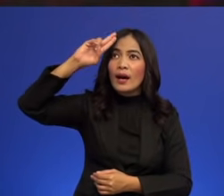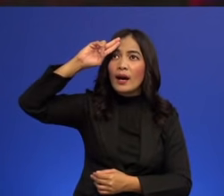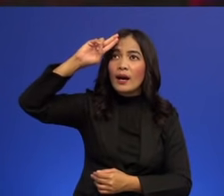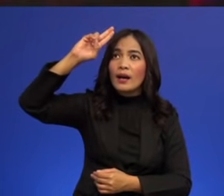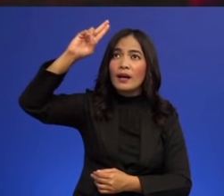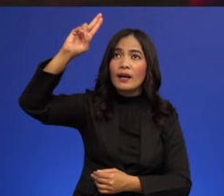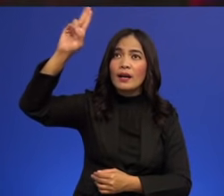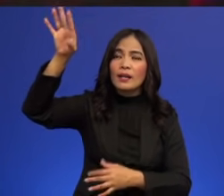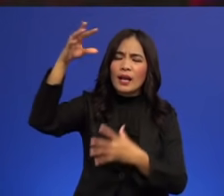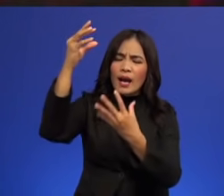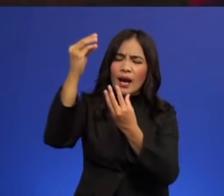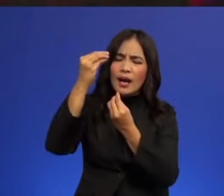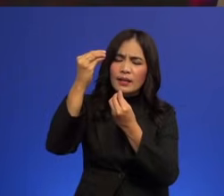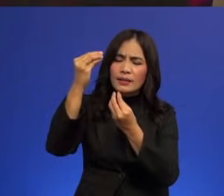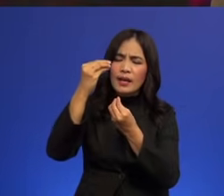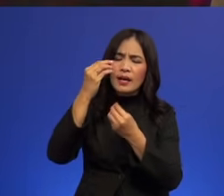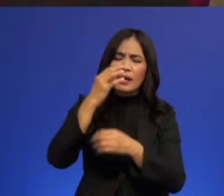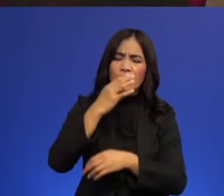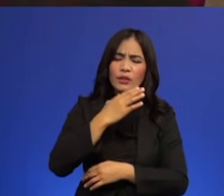Tuhan,